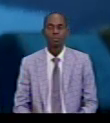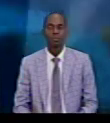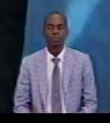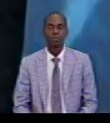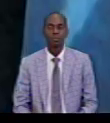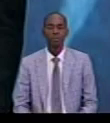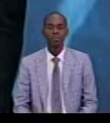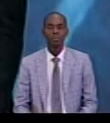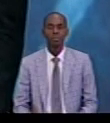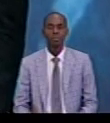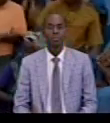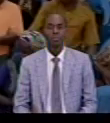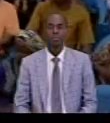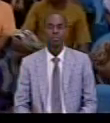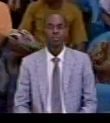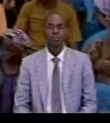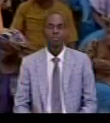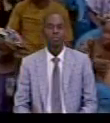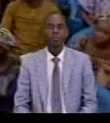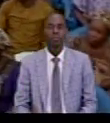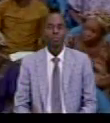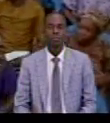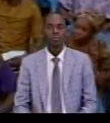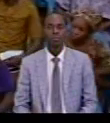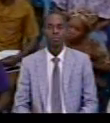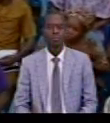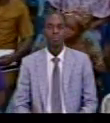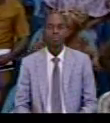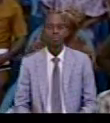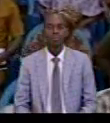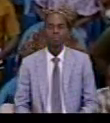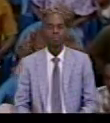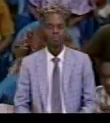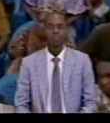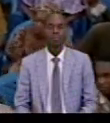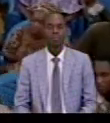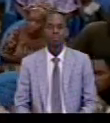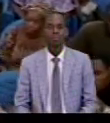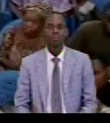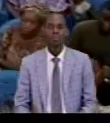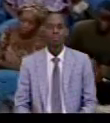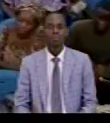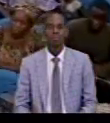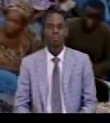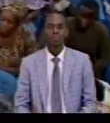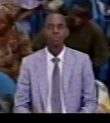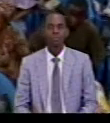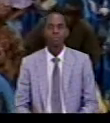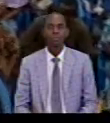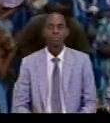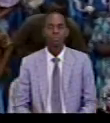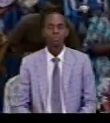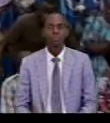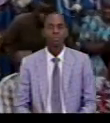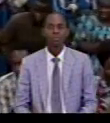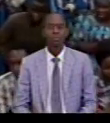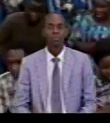mi abe papa ma un ne gba sami ne ma un ne blali jine ma un ne do usen